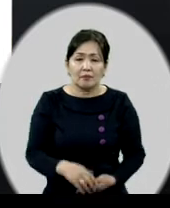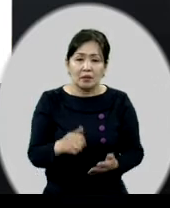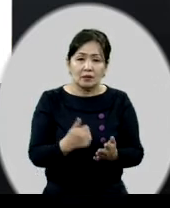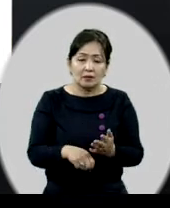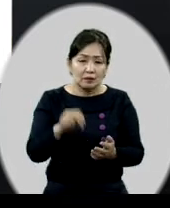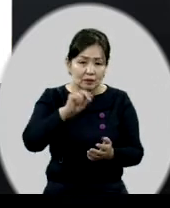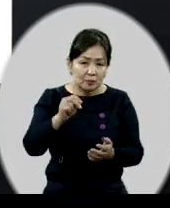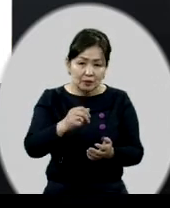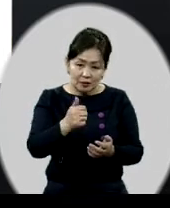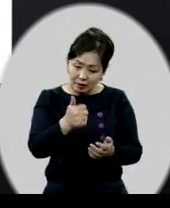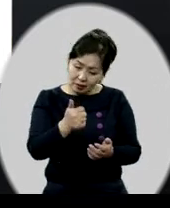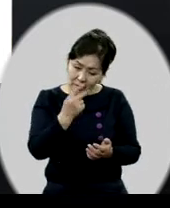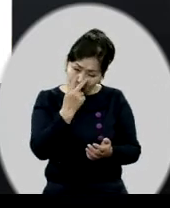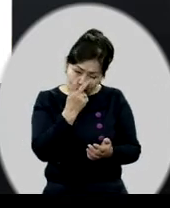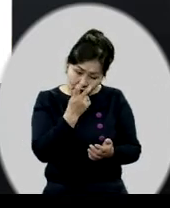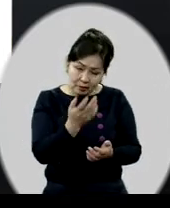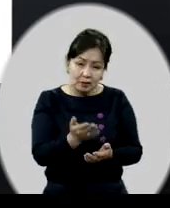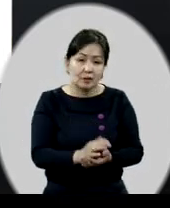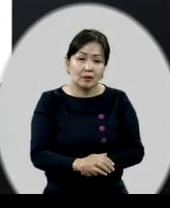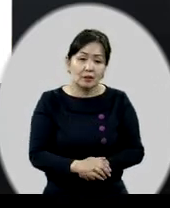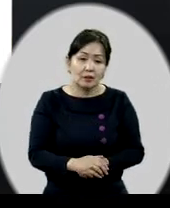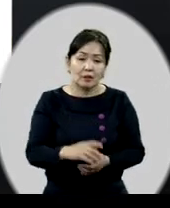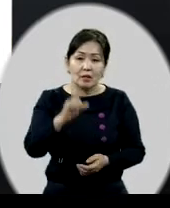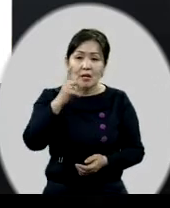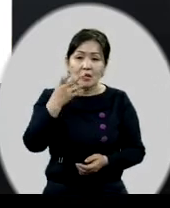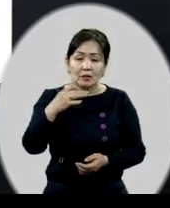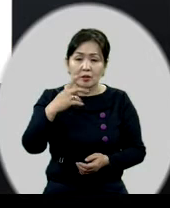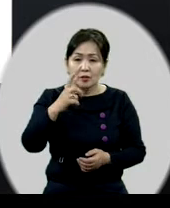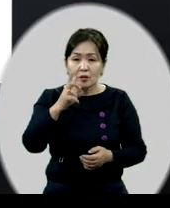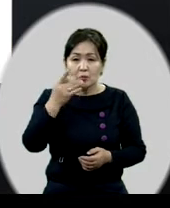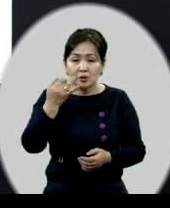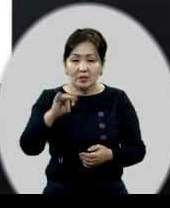Дэвтэртээ бичснээ хараарай хүүхдүүдээ. Энгийн бутархай нэмж хасахдаа